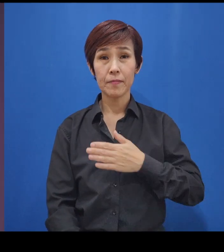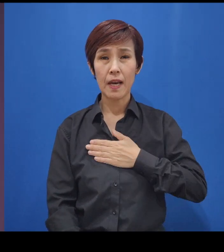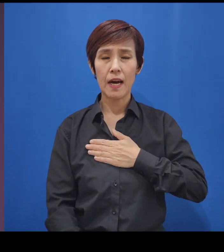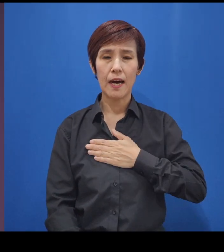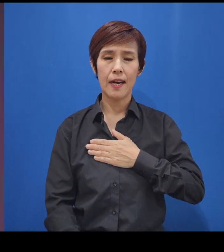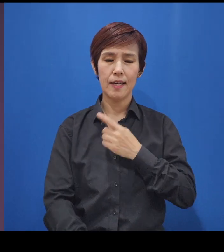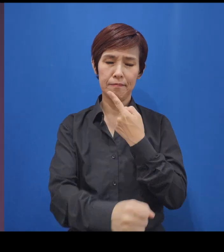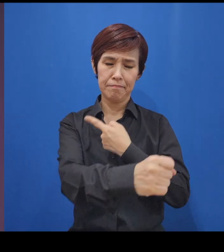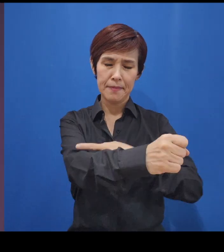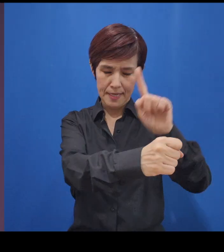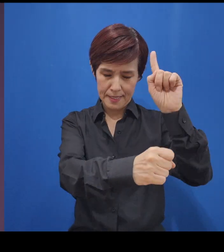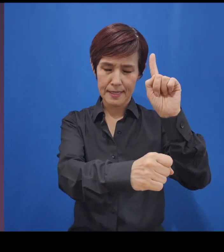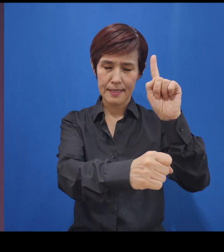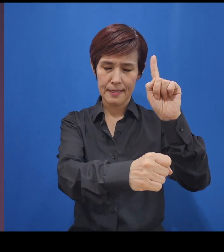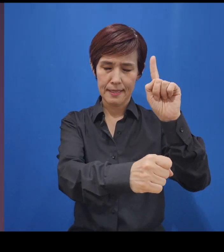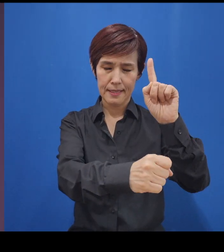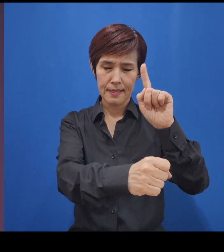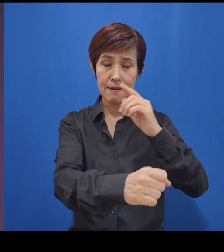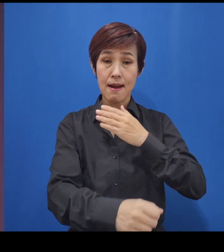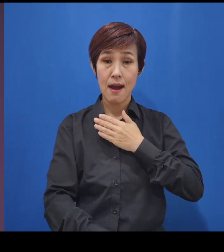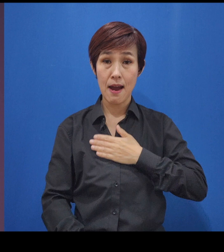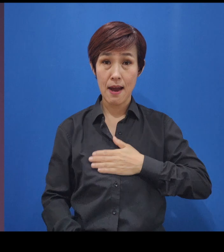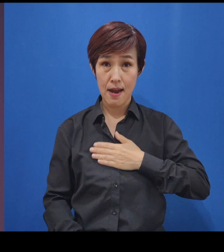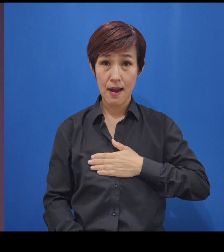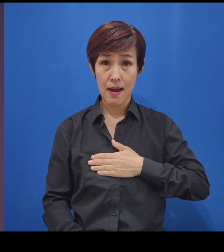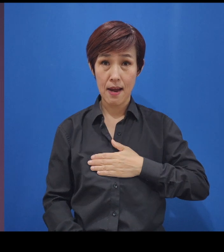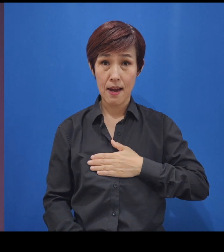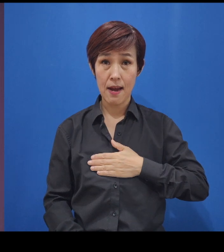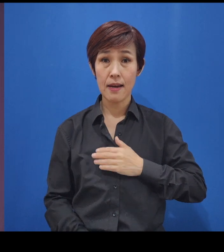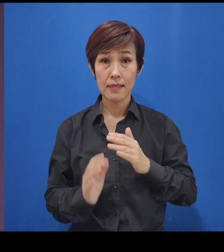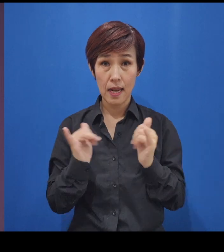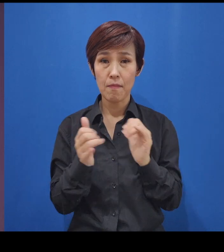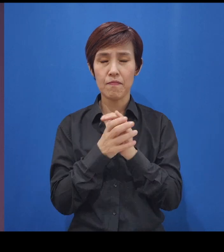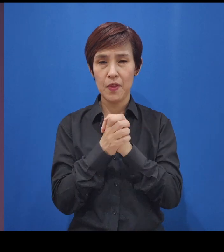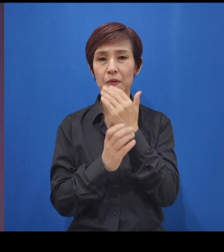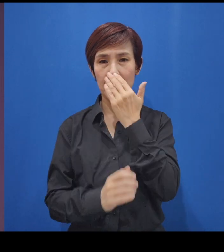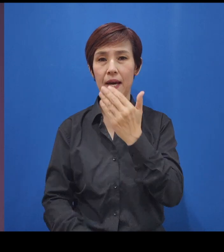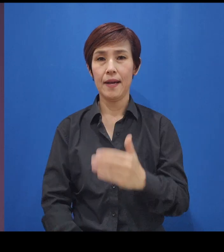진짜로 무능한 사람이다 하는 걸 아는 사람,